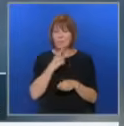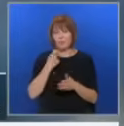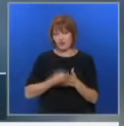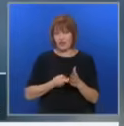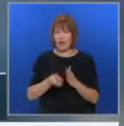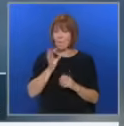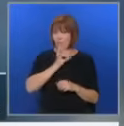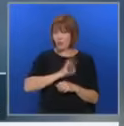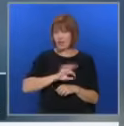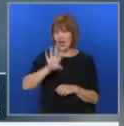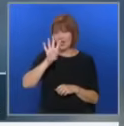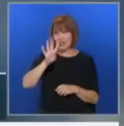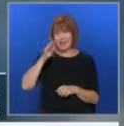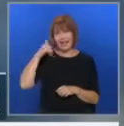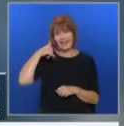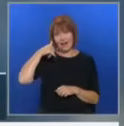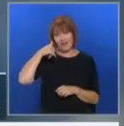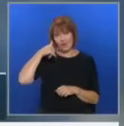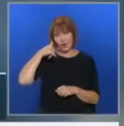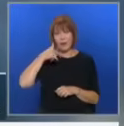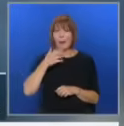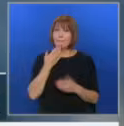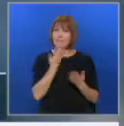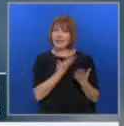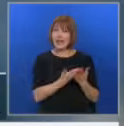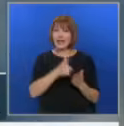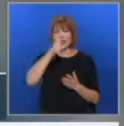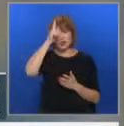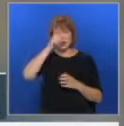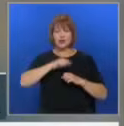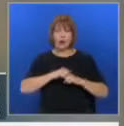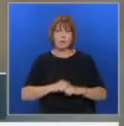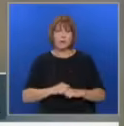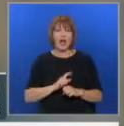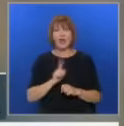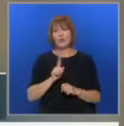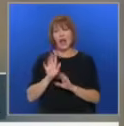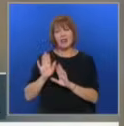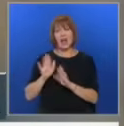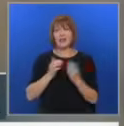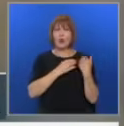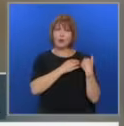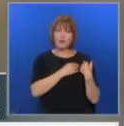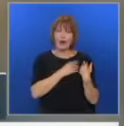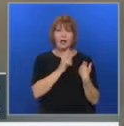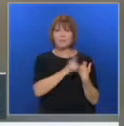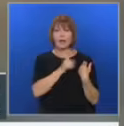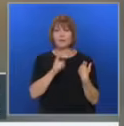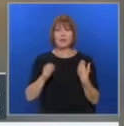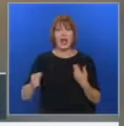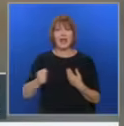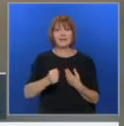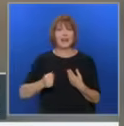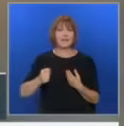че са получили 4 обаждания за ватмана. Предали ги на Столична община, но не било тяхна отговорност да предупреждават трамвайно